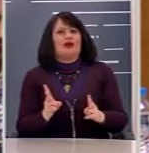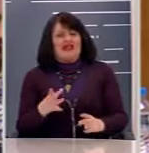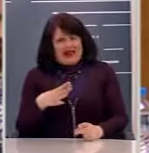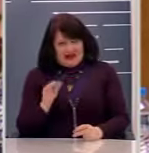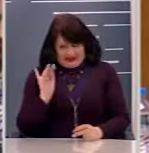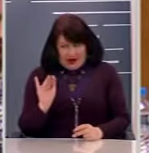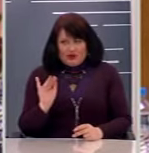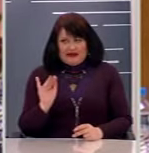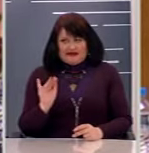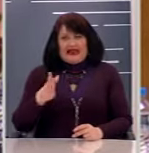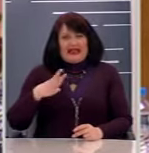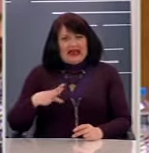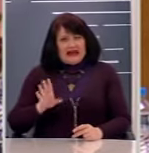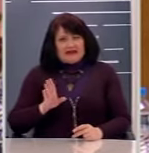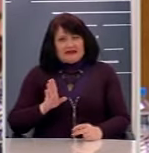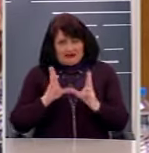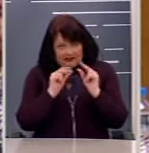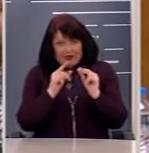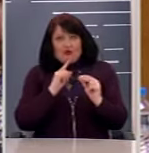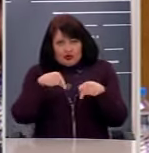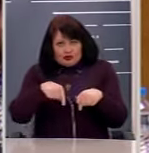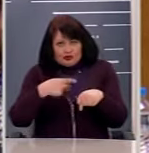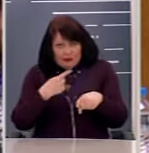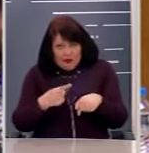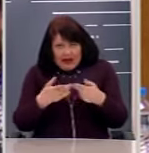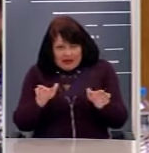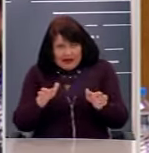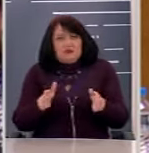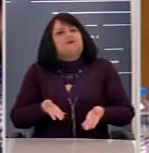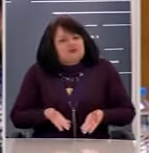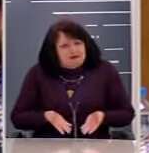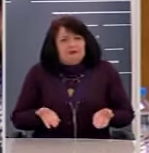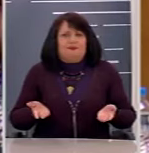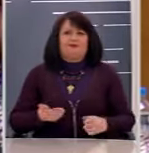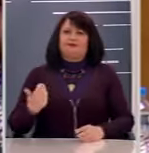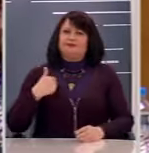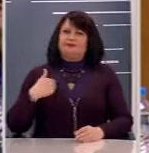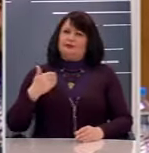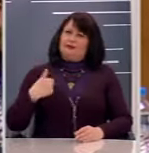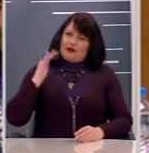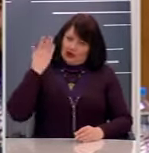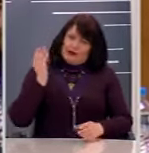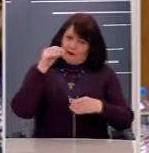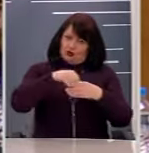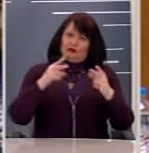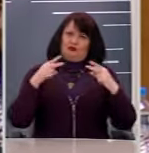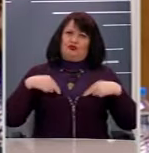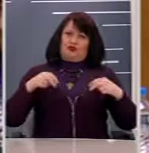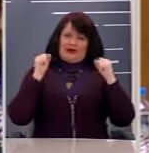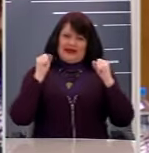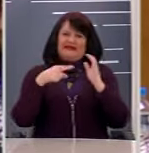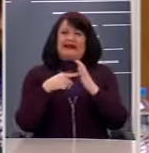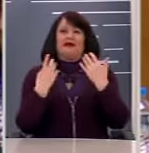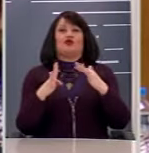Θέλετε να πούμε τέτοια πράγματα? Μπορούμε να πούμε. Να πάμε λοιπόν και στη δική μου περίοδο, την